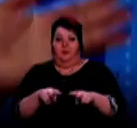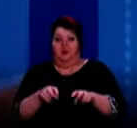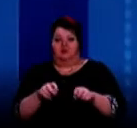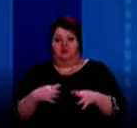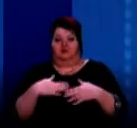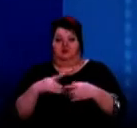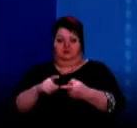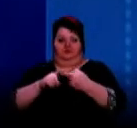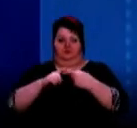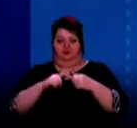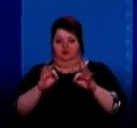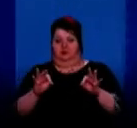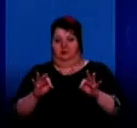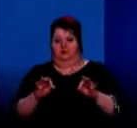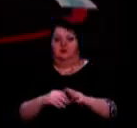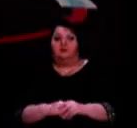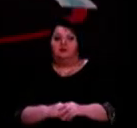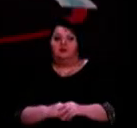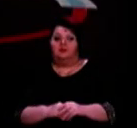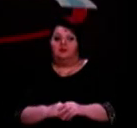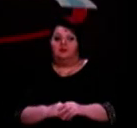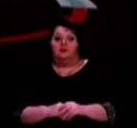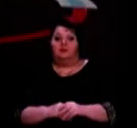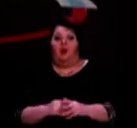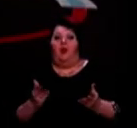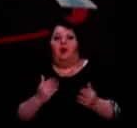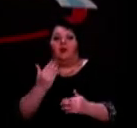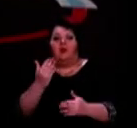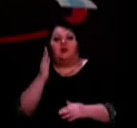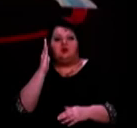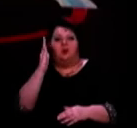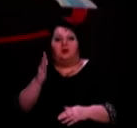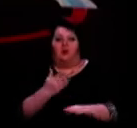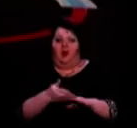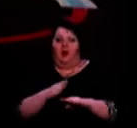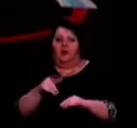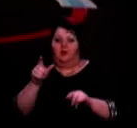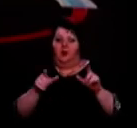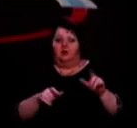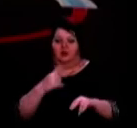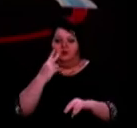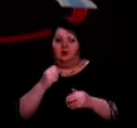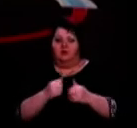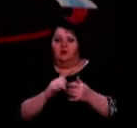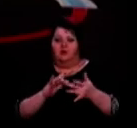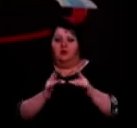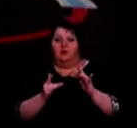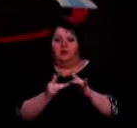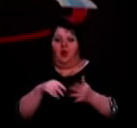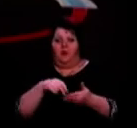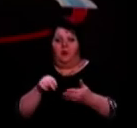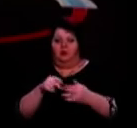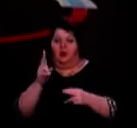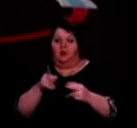якихось сторонніх ризиків. Які ваші прогнози? Полтавці звикнуть до онлайн-покупок, перестануть